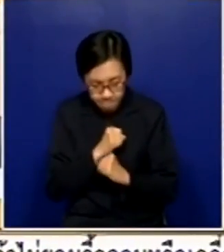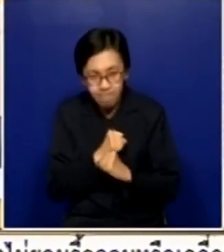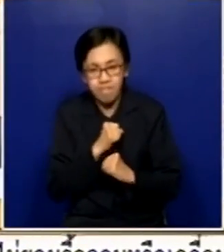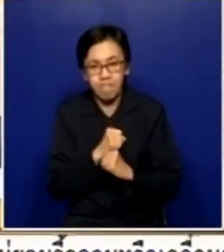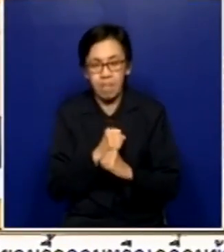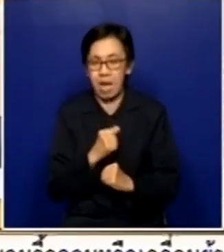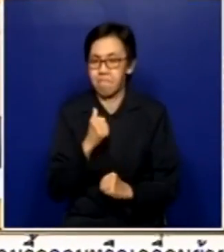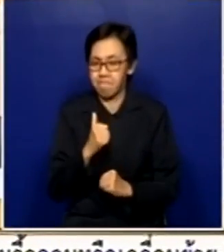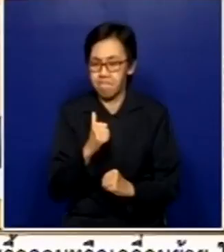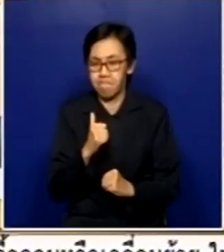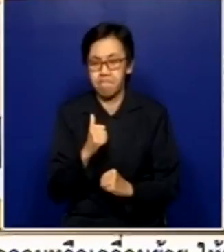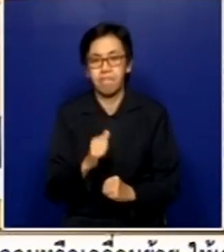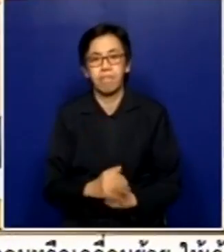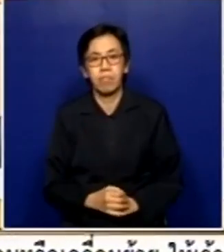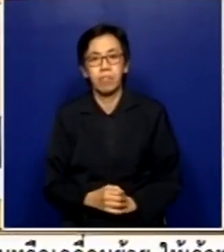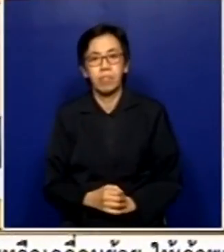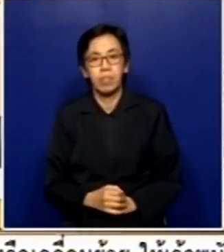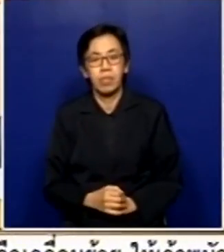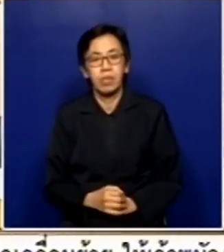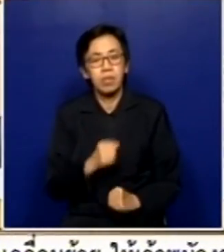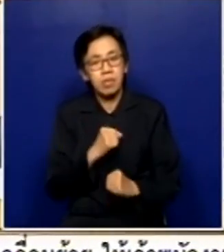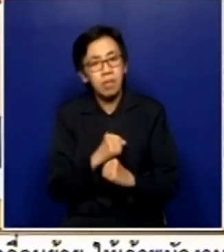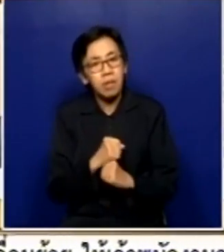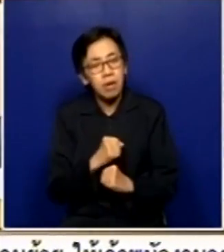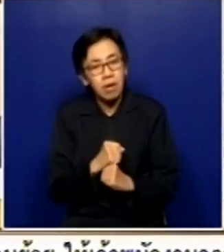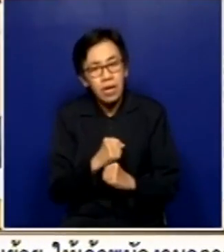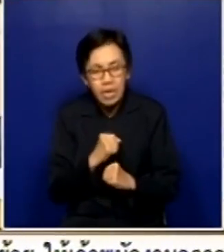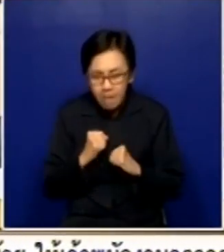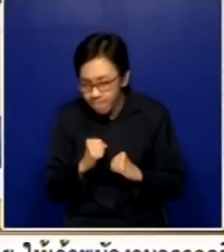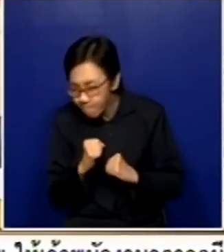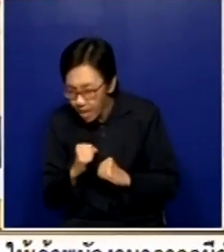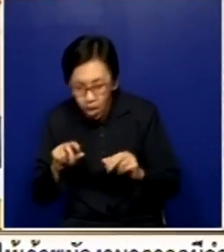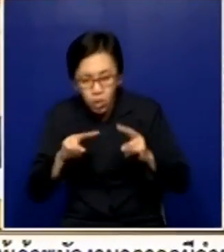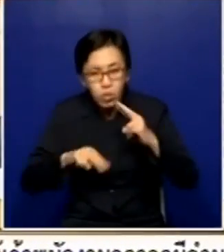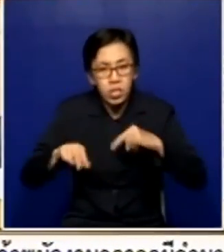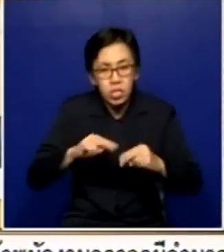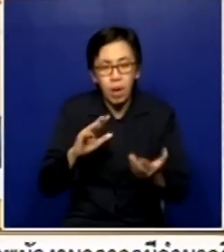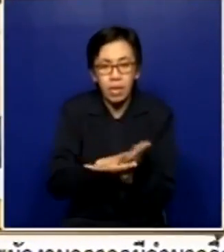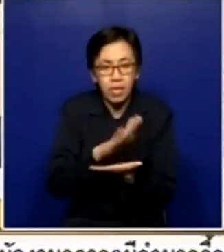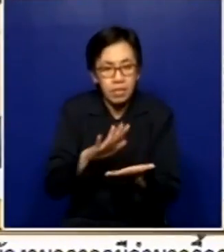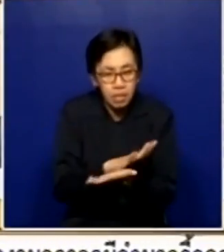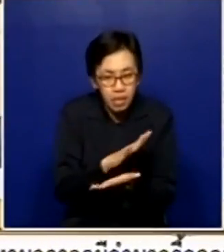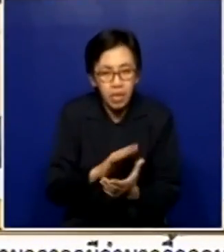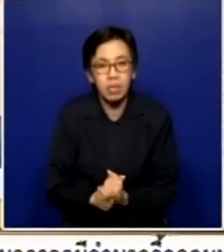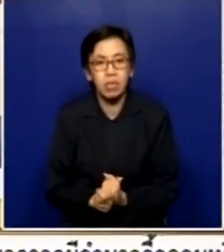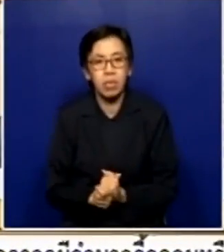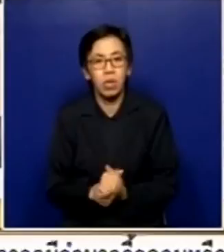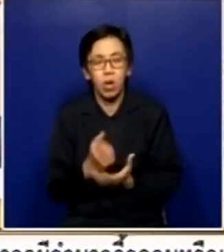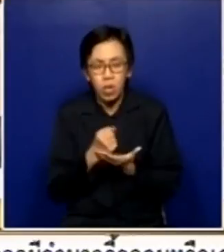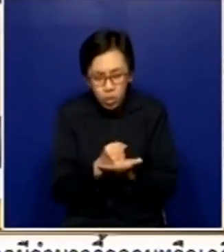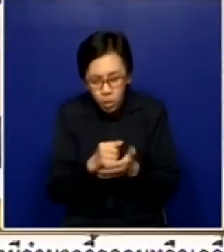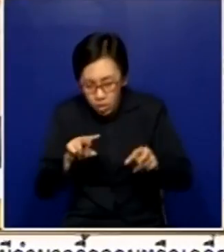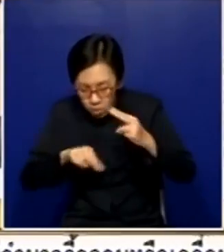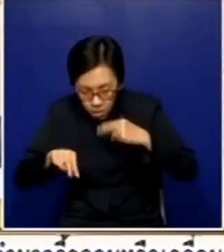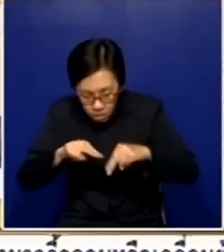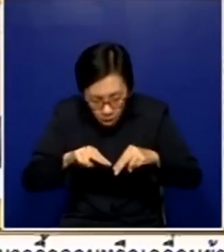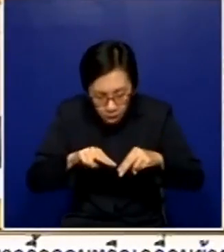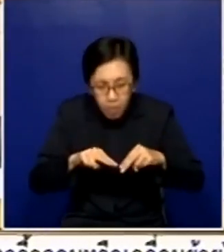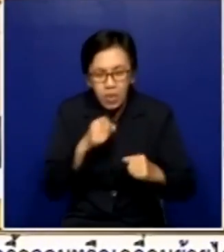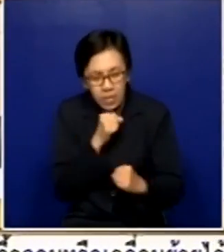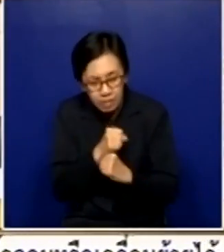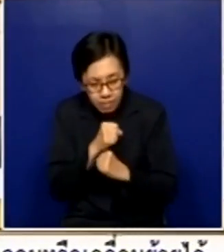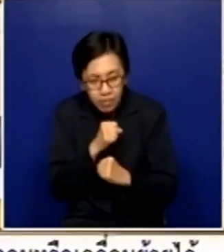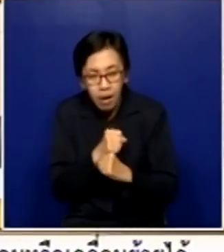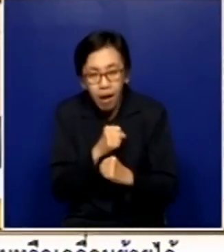อย่างแข็งขันในการที่จะตรวจสอบเอกสารช่วยดำเนินการเพื่อทำให้